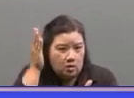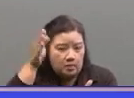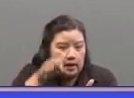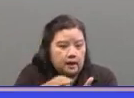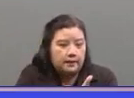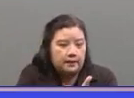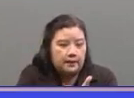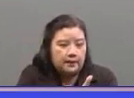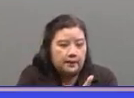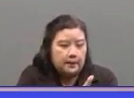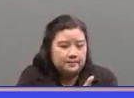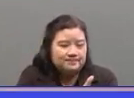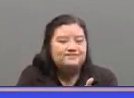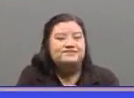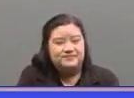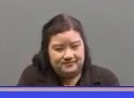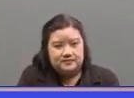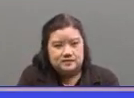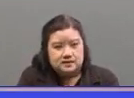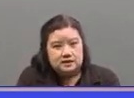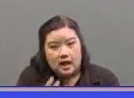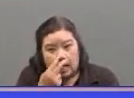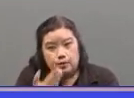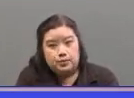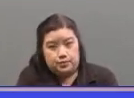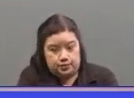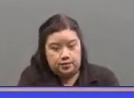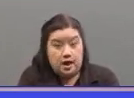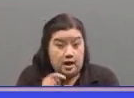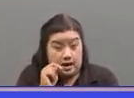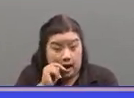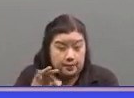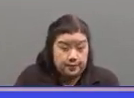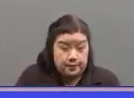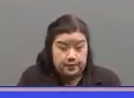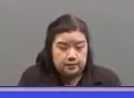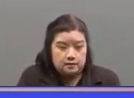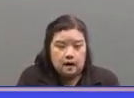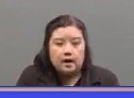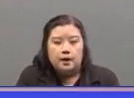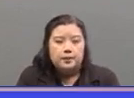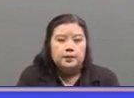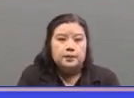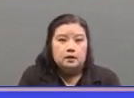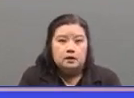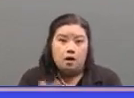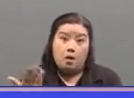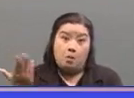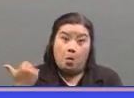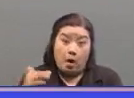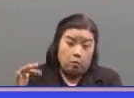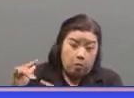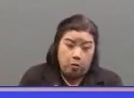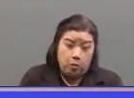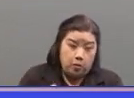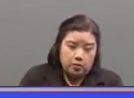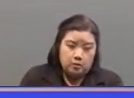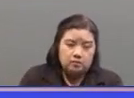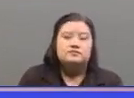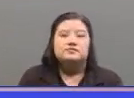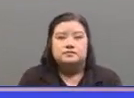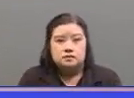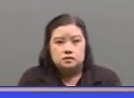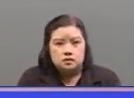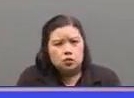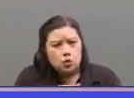กาฬใต้นะคะก็ระยะทางกว่า3กิโลเมตรค่ะก็ต้องมีการหยุดพักเอาไว้ก่อนนะคะเพราะว่าถูกน้ำท่วมไม่สามารถจะทำ